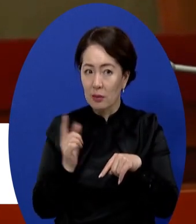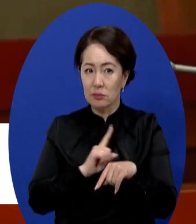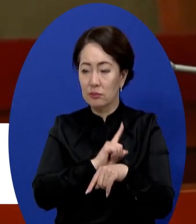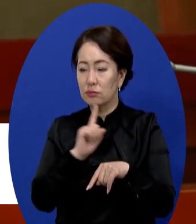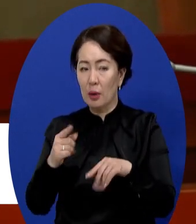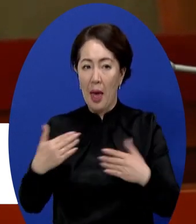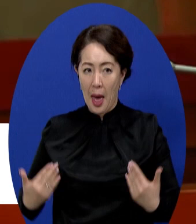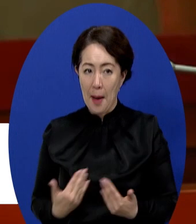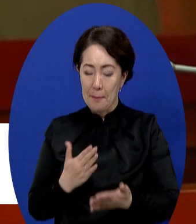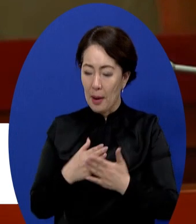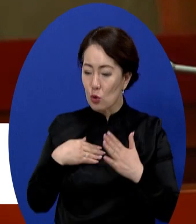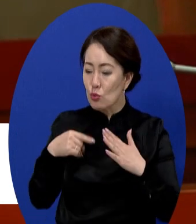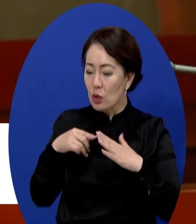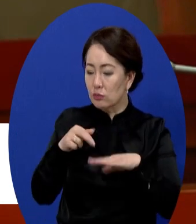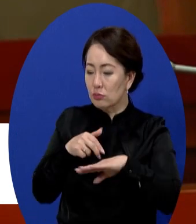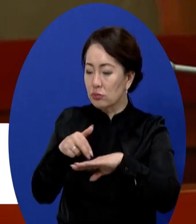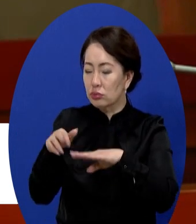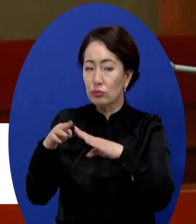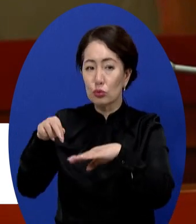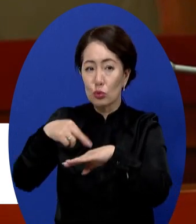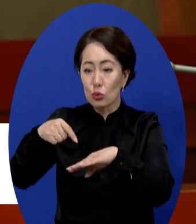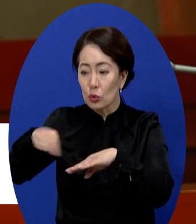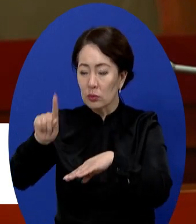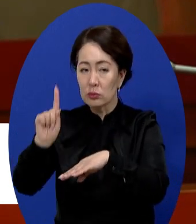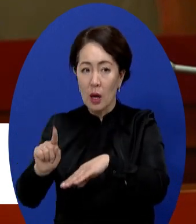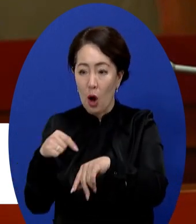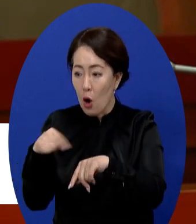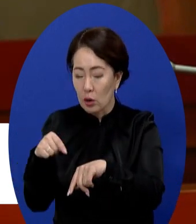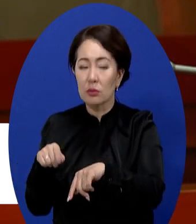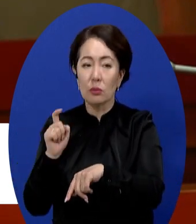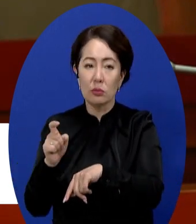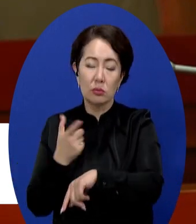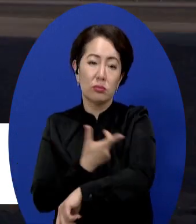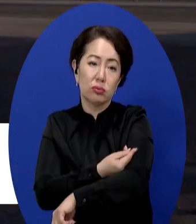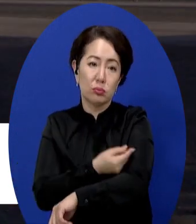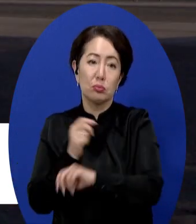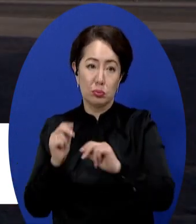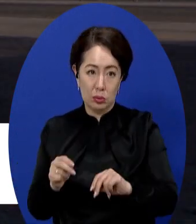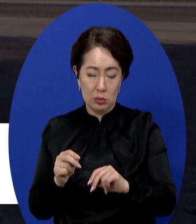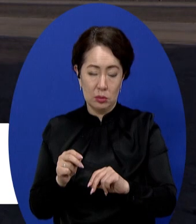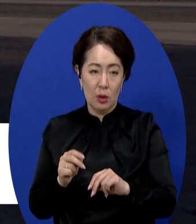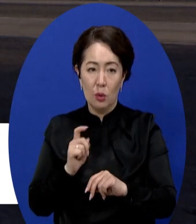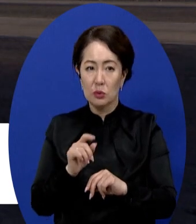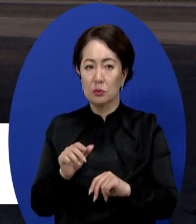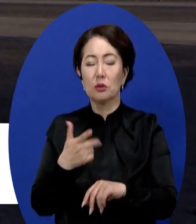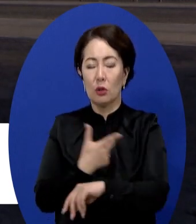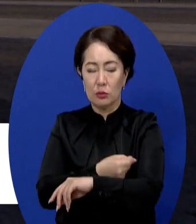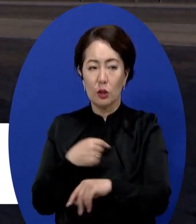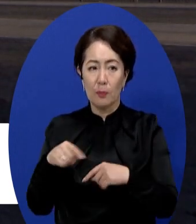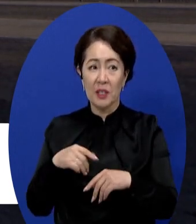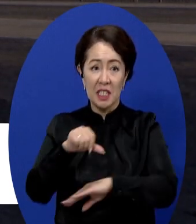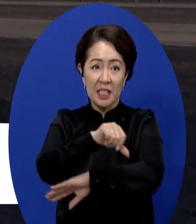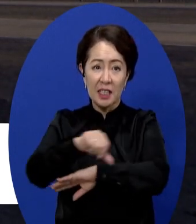амьдрын оршин суугаа тэр дүүргийн аль ойролцоох цэгүүд дээр очиж хийлгэв. За одоогоор улсын хилээр